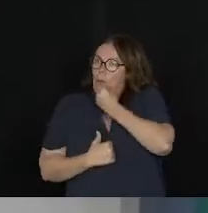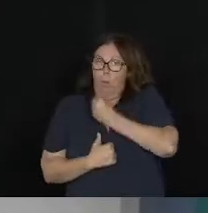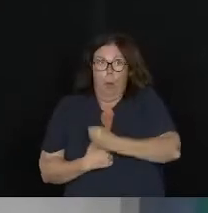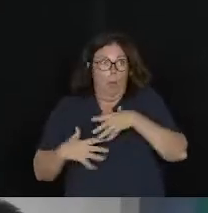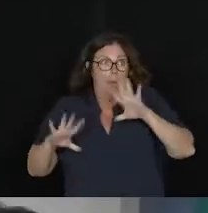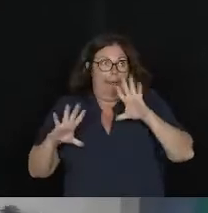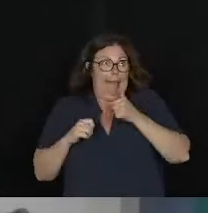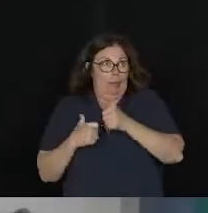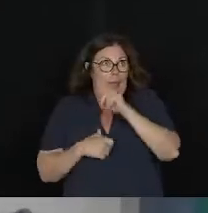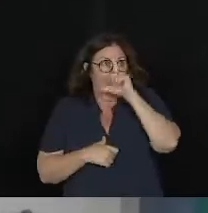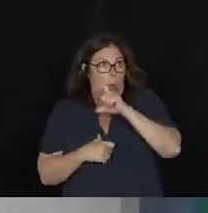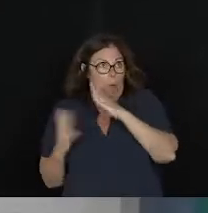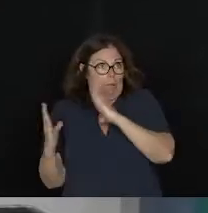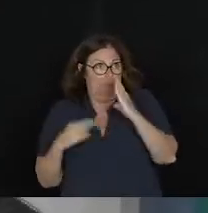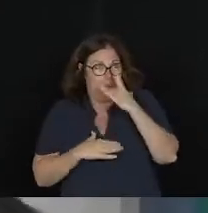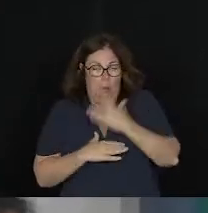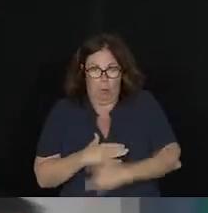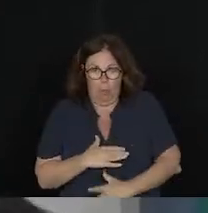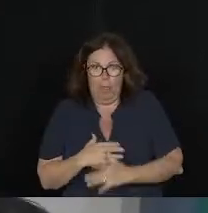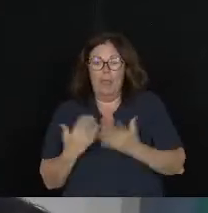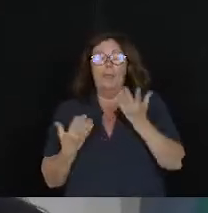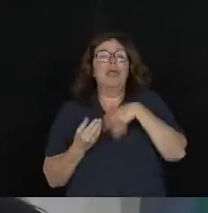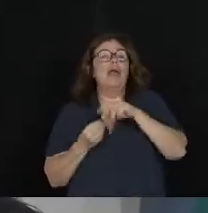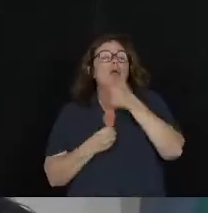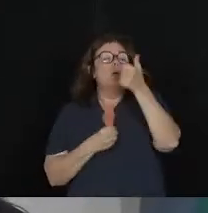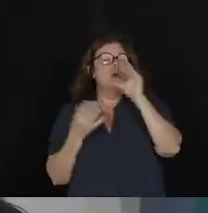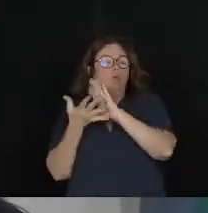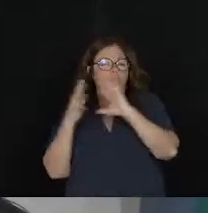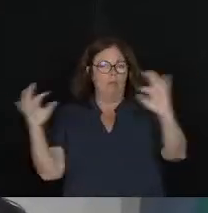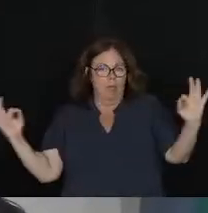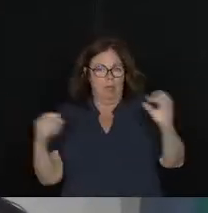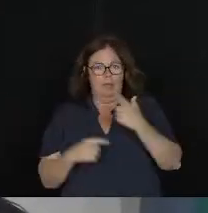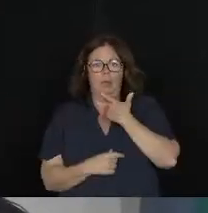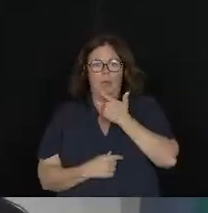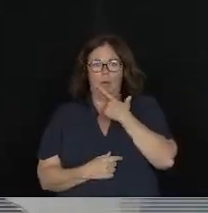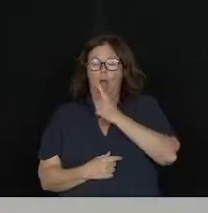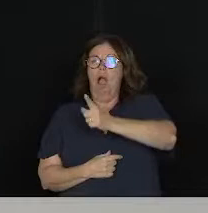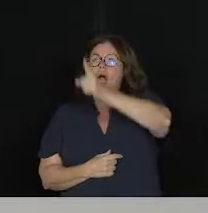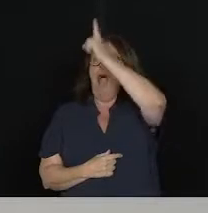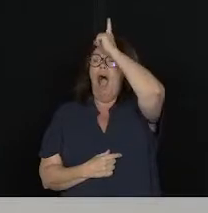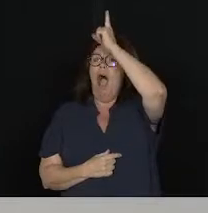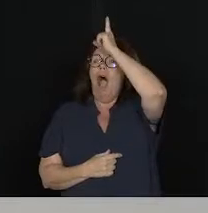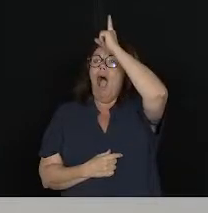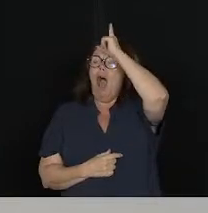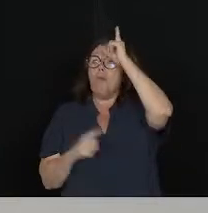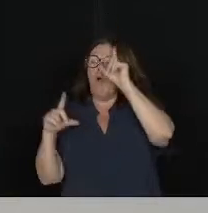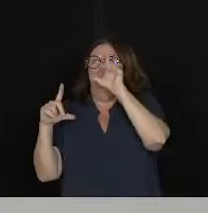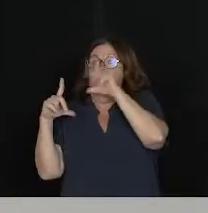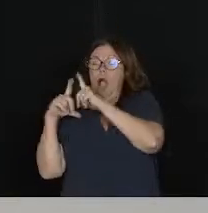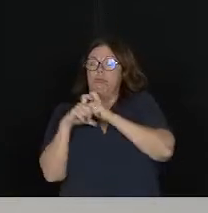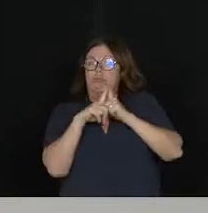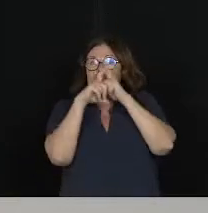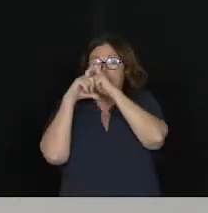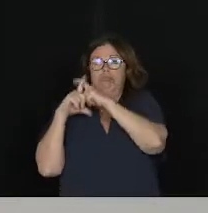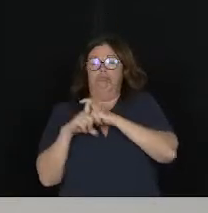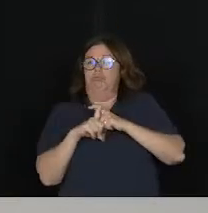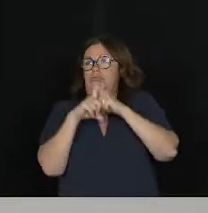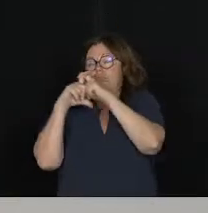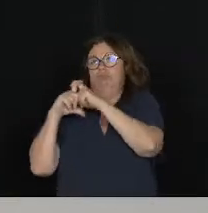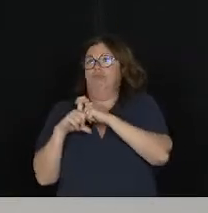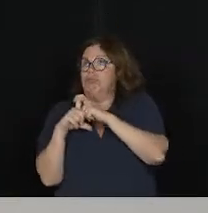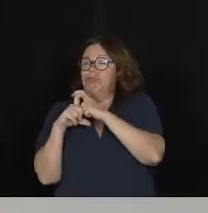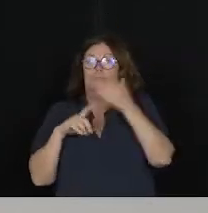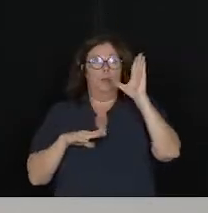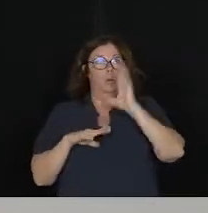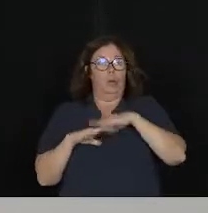Et par ailleurs, nous retiendrons cette phrase, l'allemand c'est du Lego, et donc je comprends mieux, parce que moi j'ai toujours plutôt été Playmobil, donc